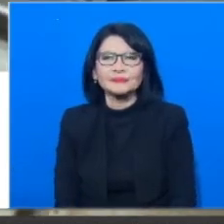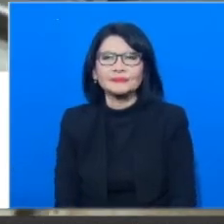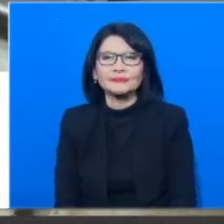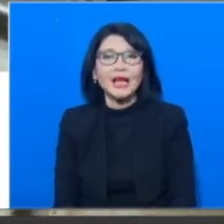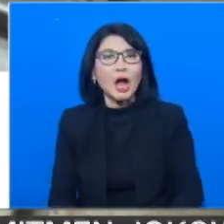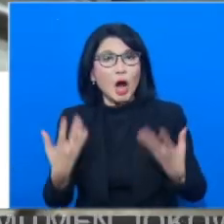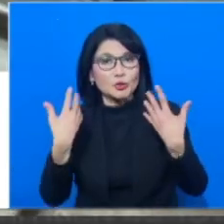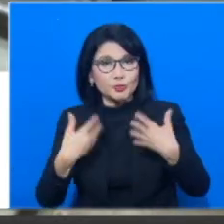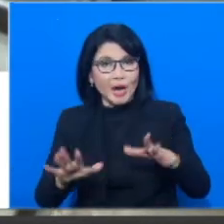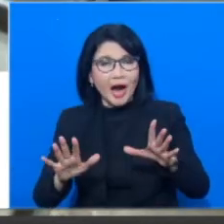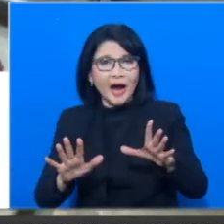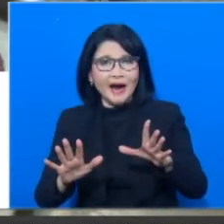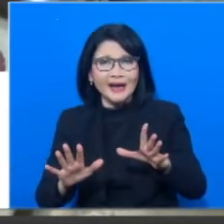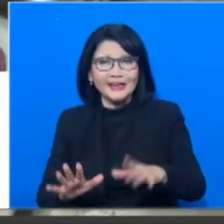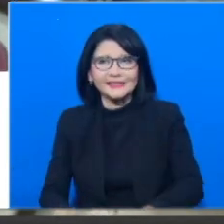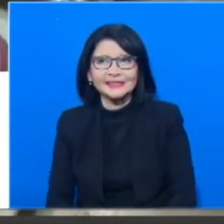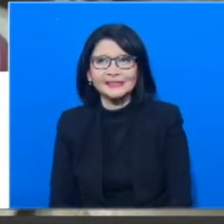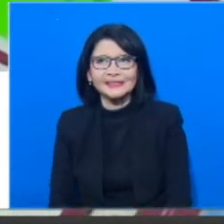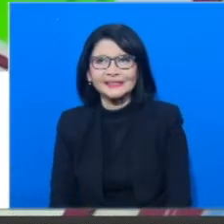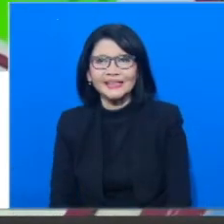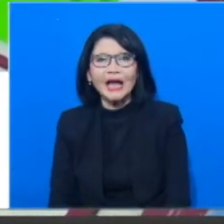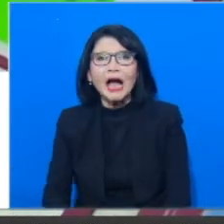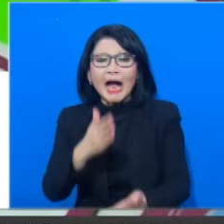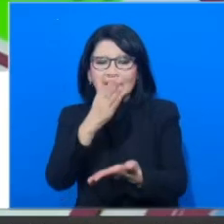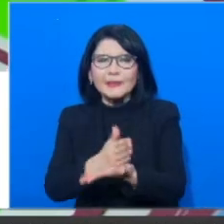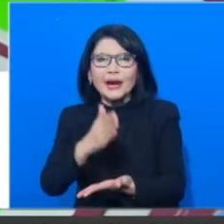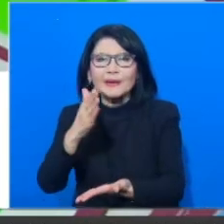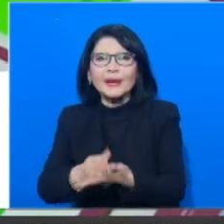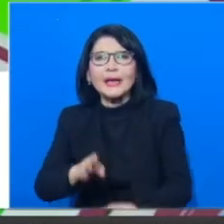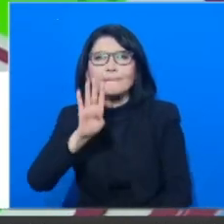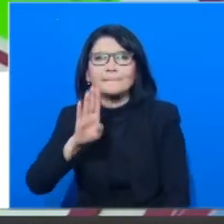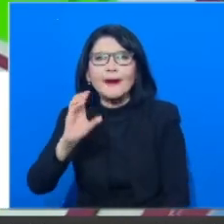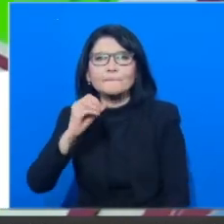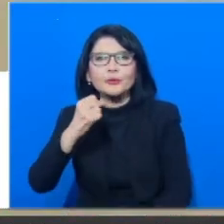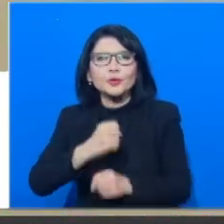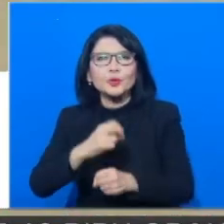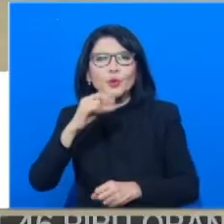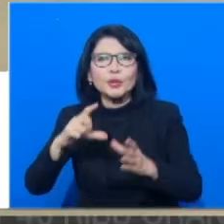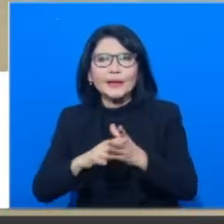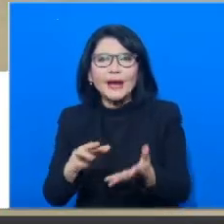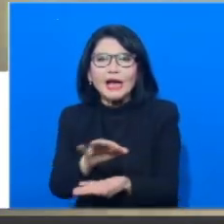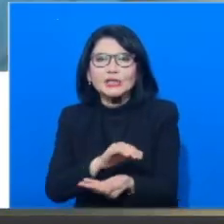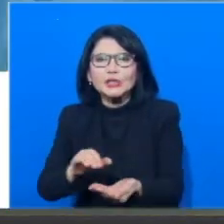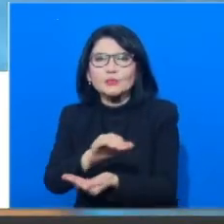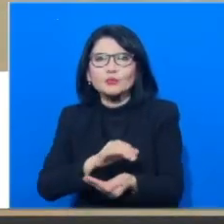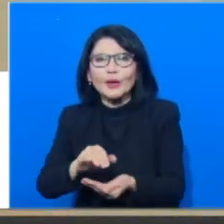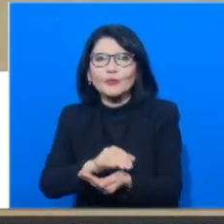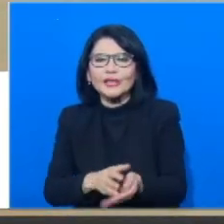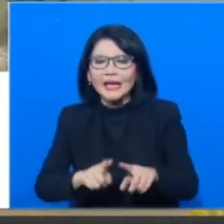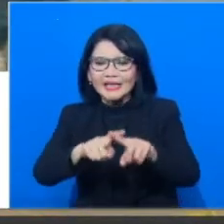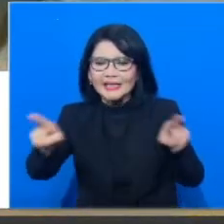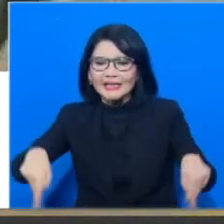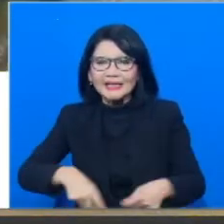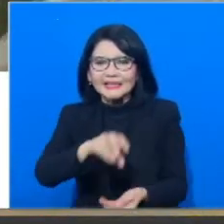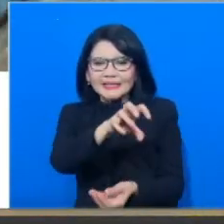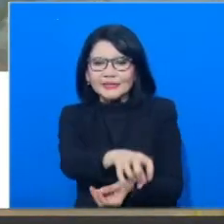Setelah adonan kalis elastis, bagi adonan masing-masing 40 gram. Bulatkan hingga rapi dan simpan di loyang yang telah